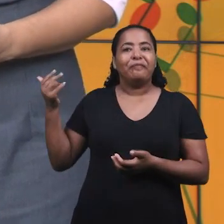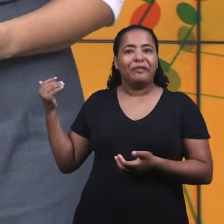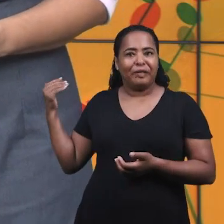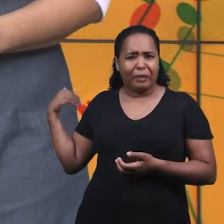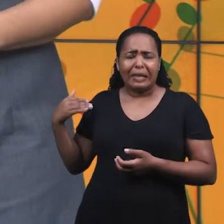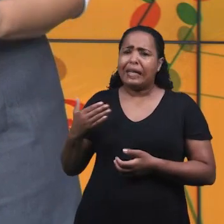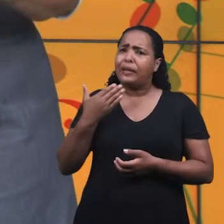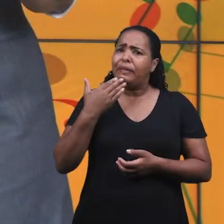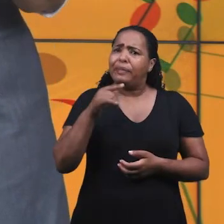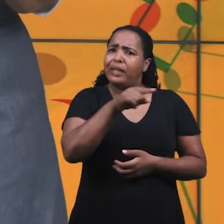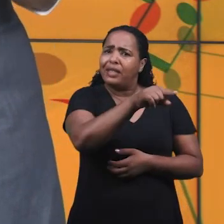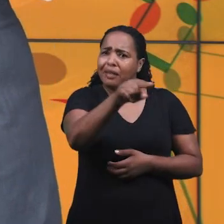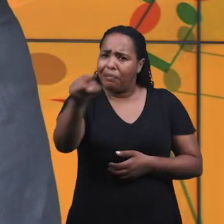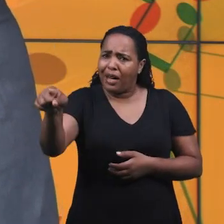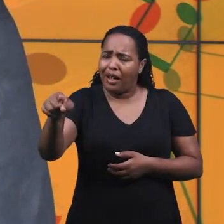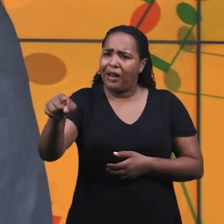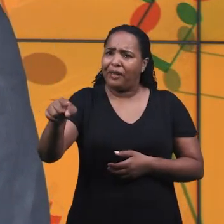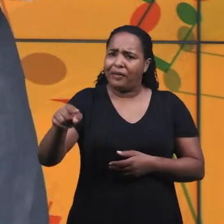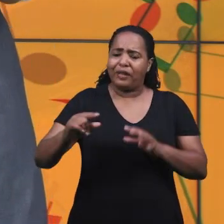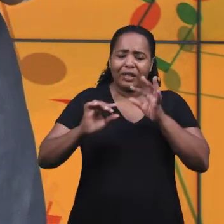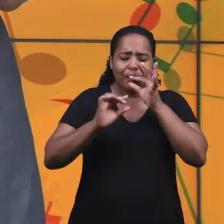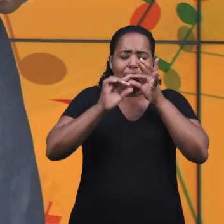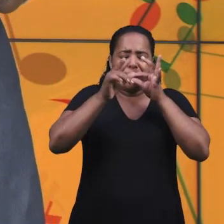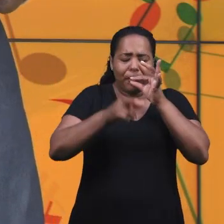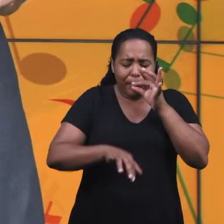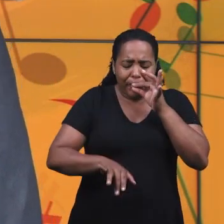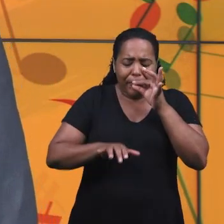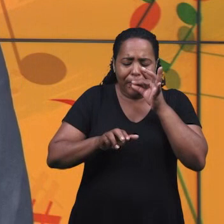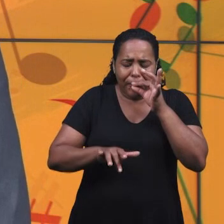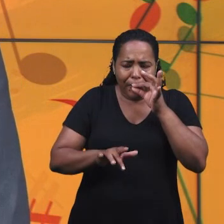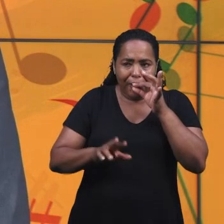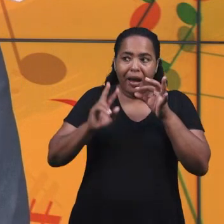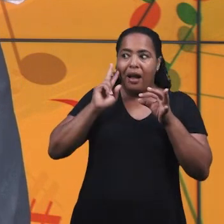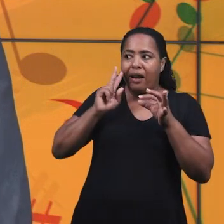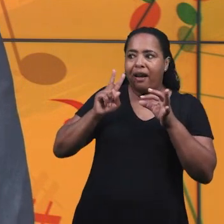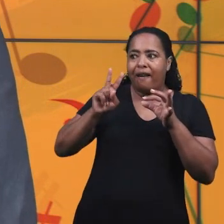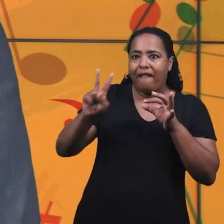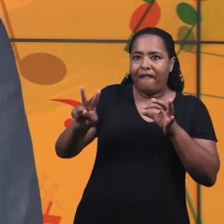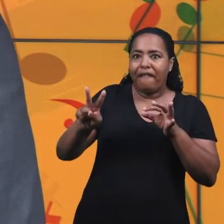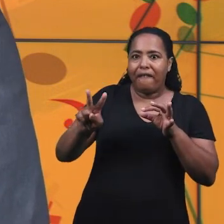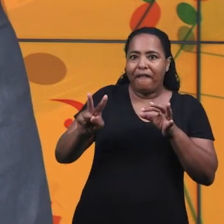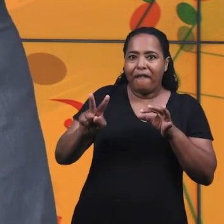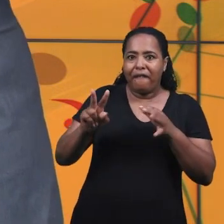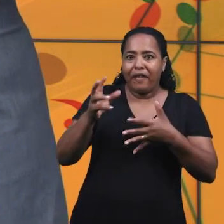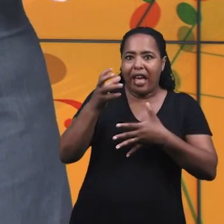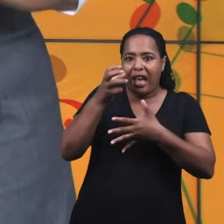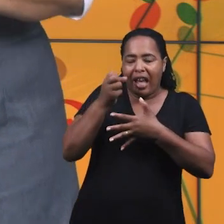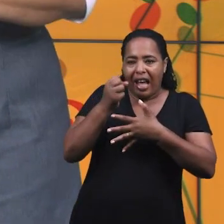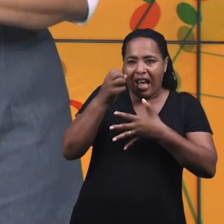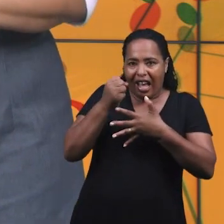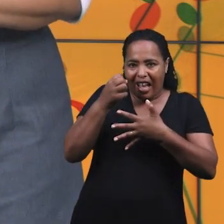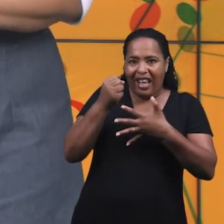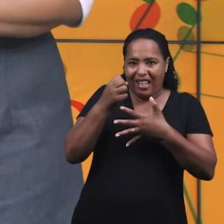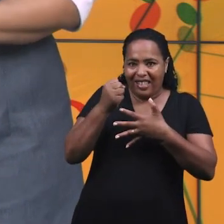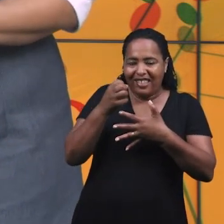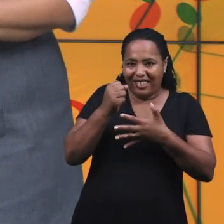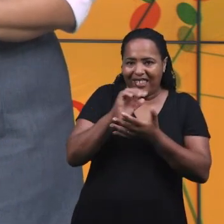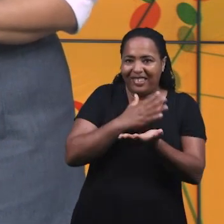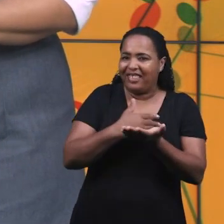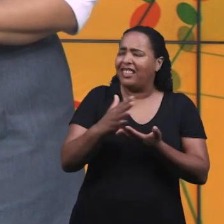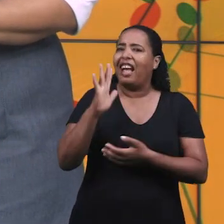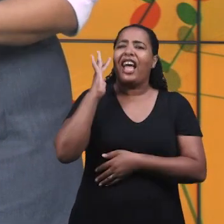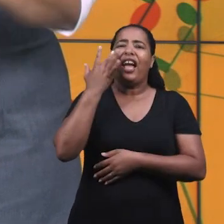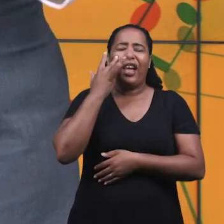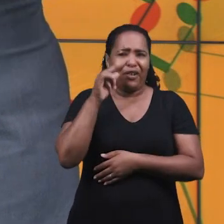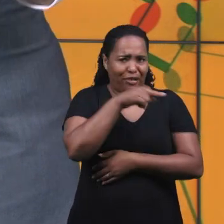merveille. Et dans l'étude précédente, je vous ai demandé pour vous qui jouez la mélodica, vous puissiez regarder les notes de l'introduction.